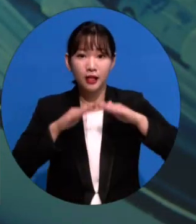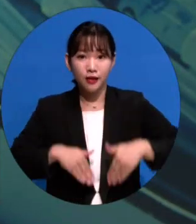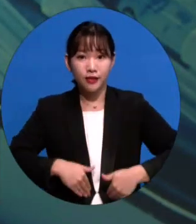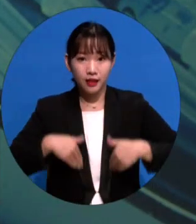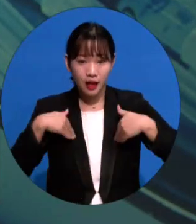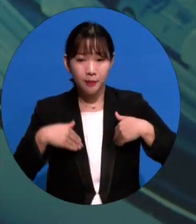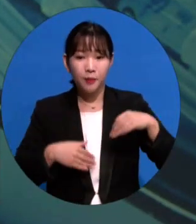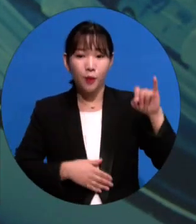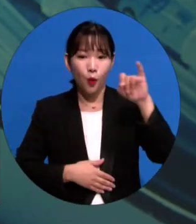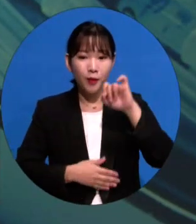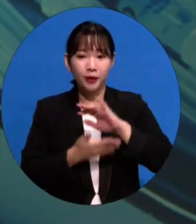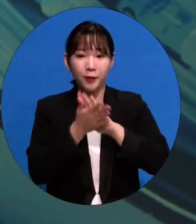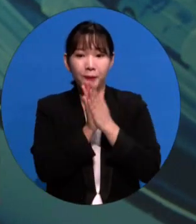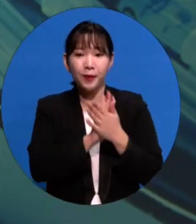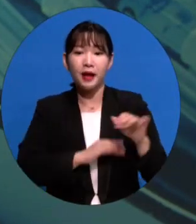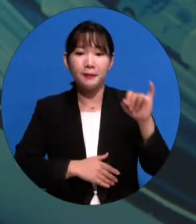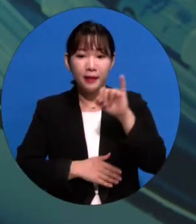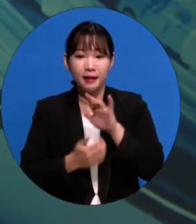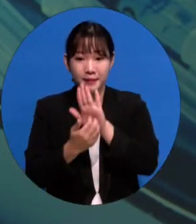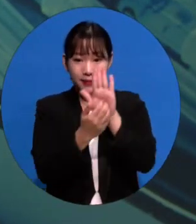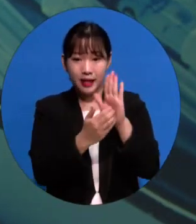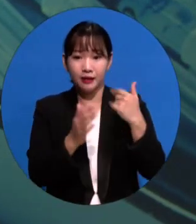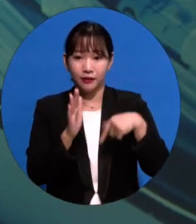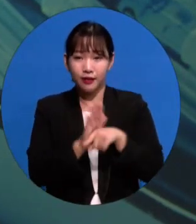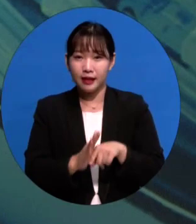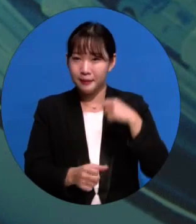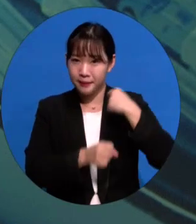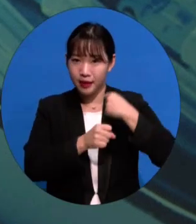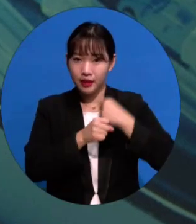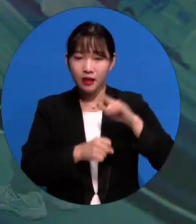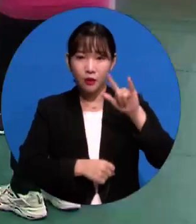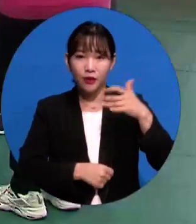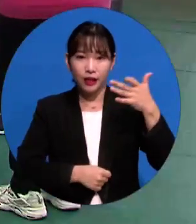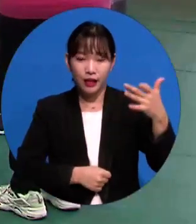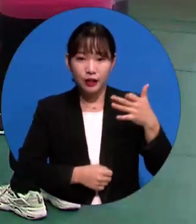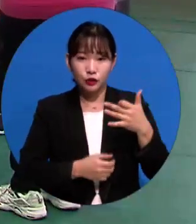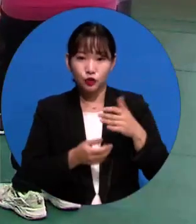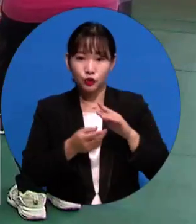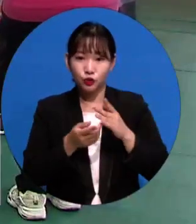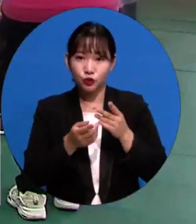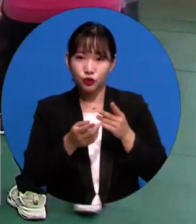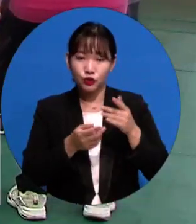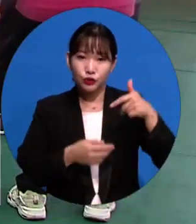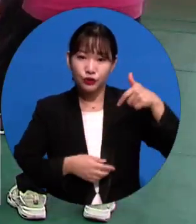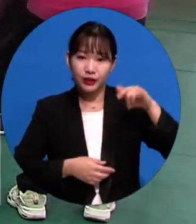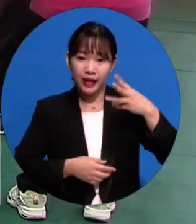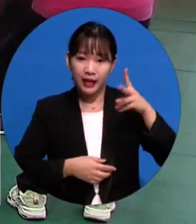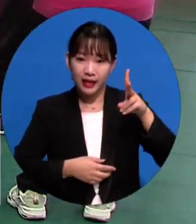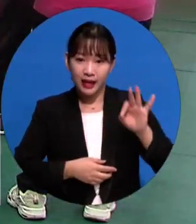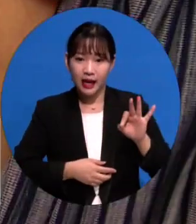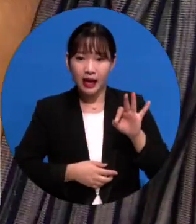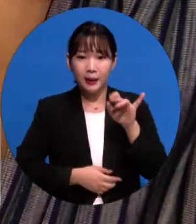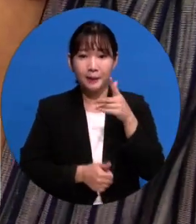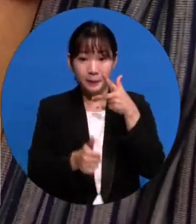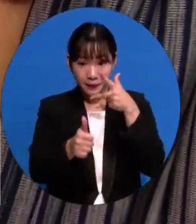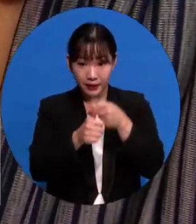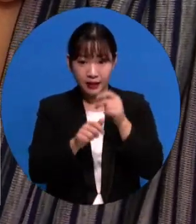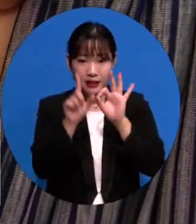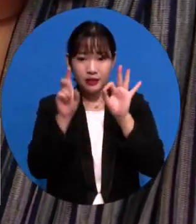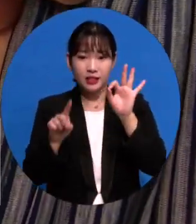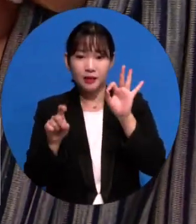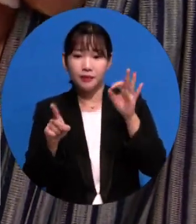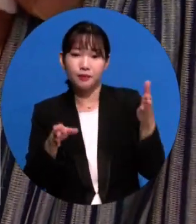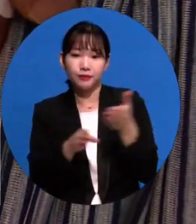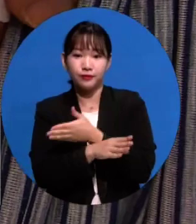전라남도는 오미크론 변이 바이러스에 대응하기 위해 개발된 코로나19 계량 백신 접종을 10월 11일부터